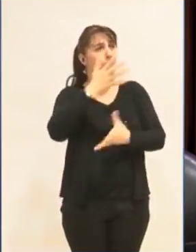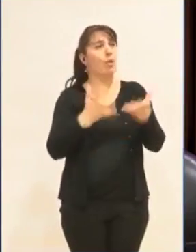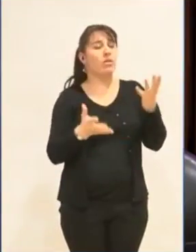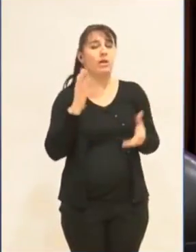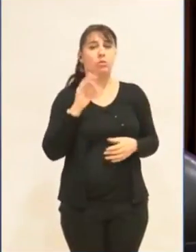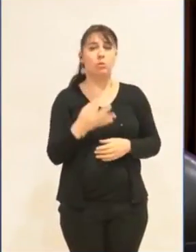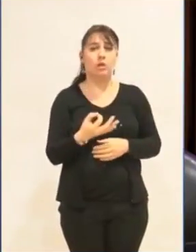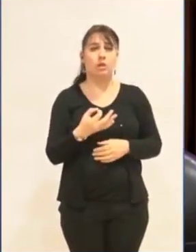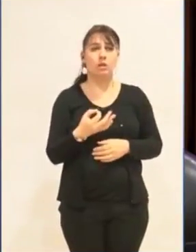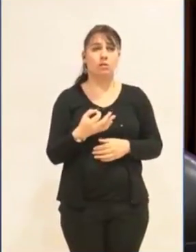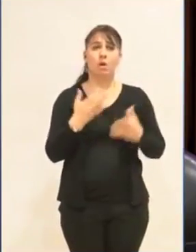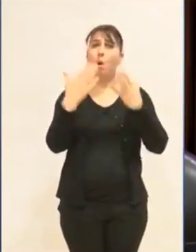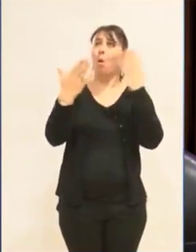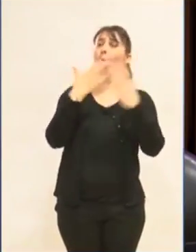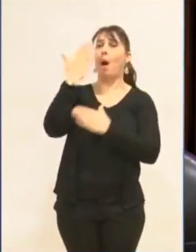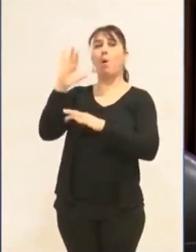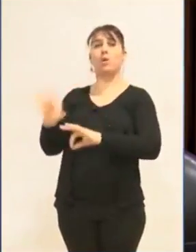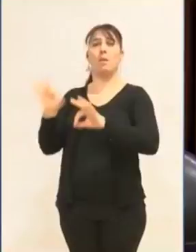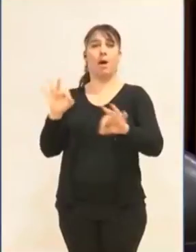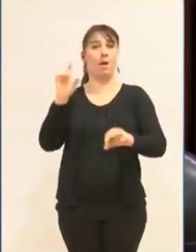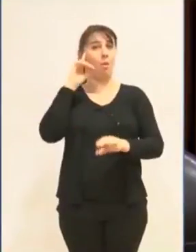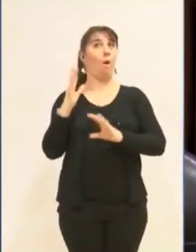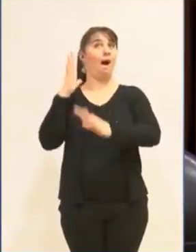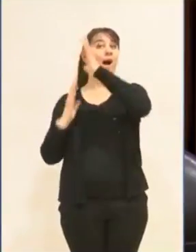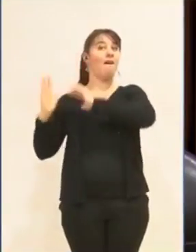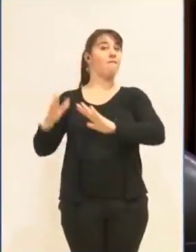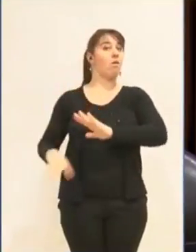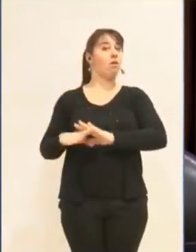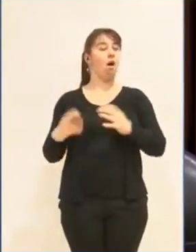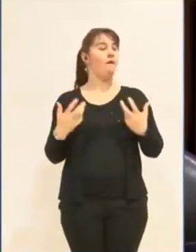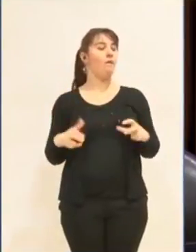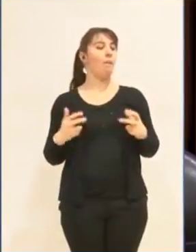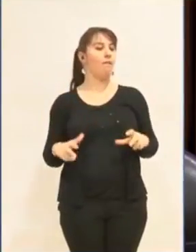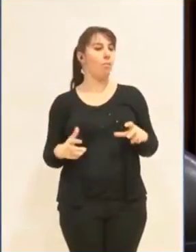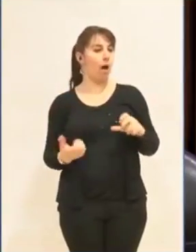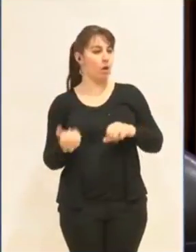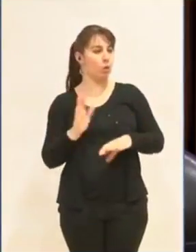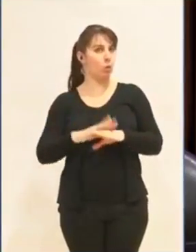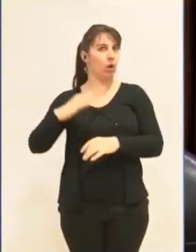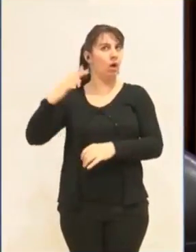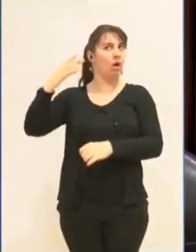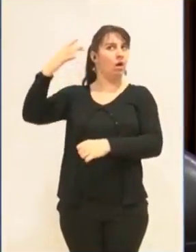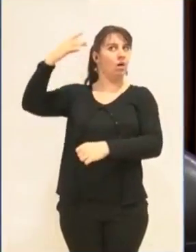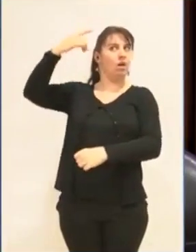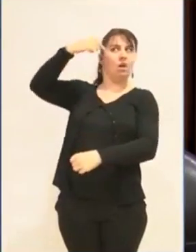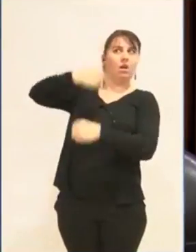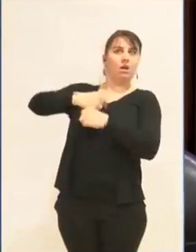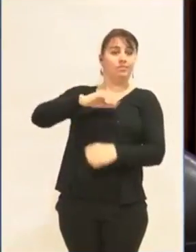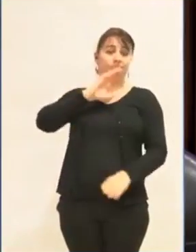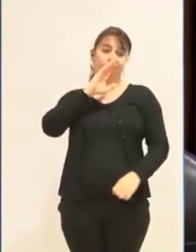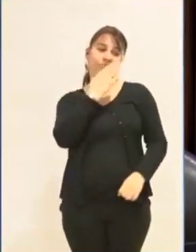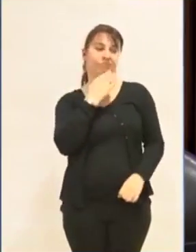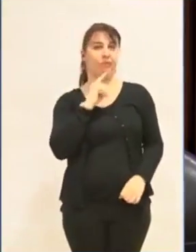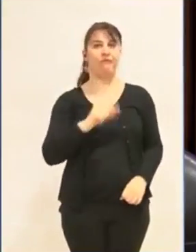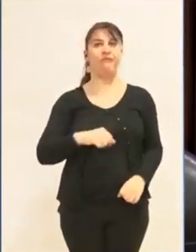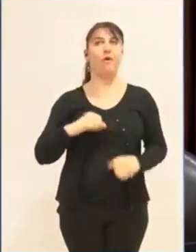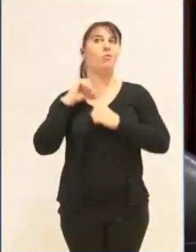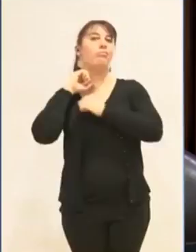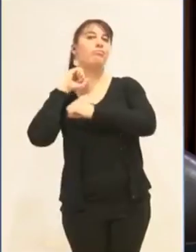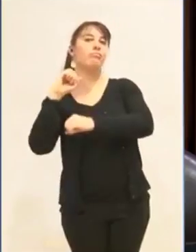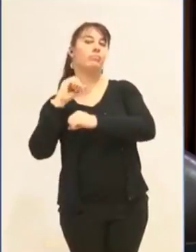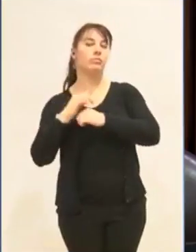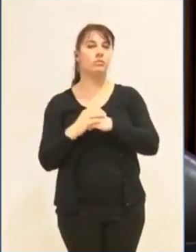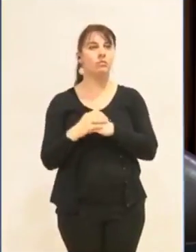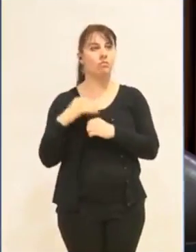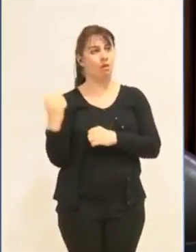d'autres, puisqu'au départ, ce n'est peut-être pas ce que vous aviez l'intention de faire. Mais moi, je crois qu'il faut que maintenant, chacun puisse dire clairement